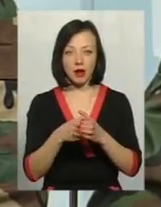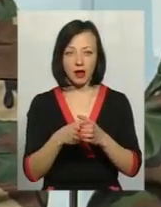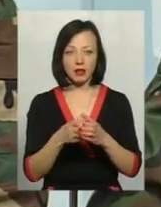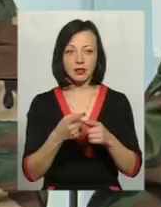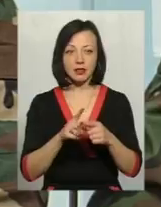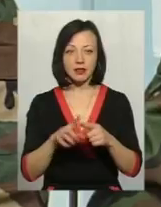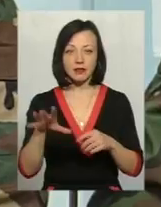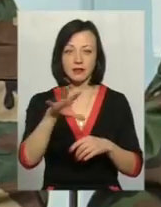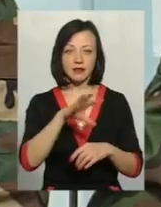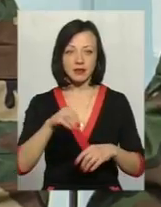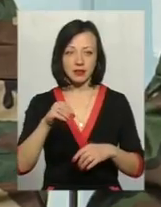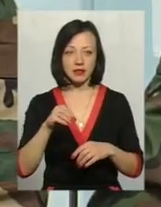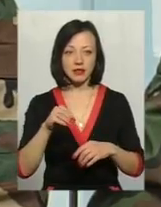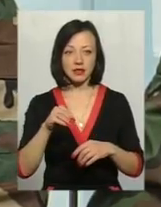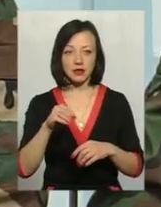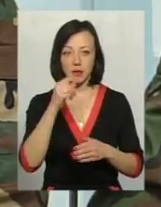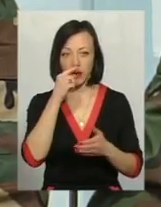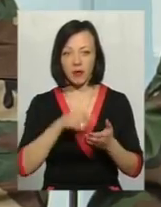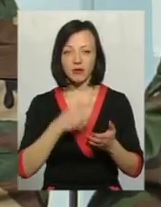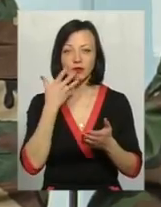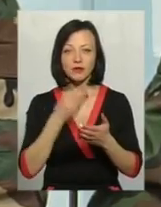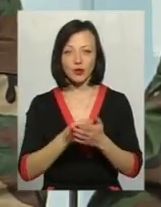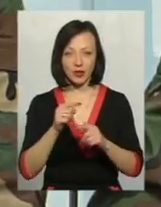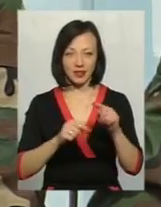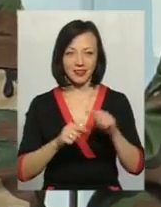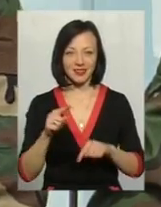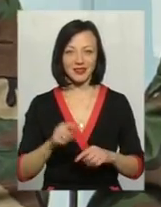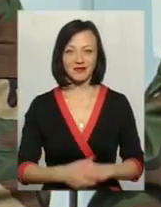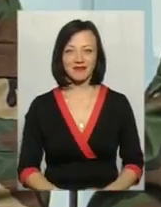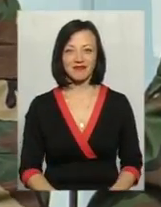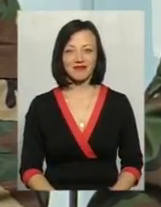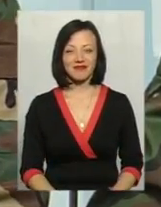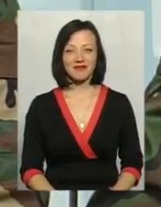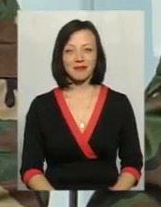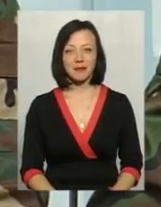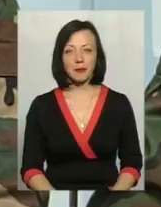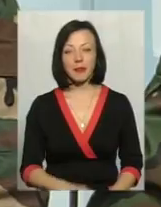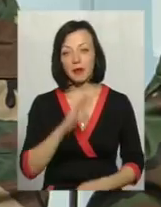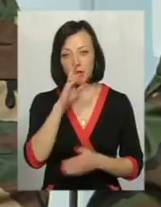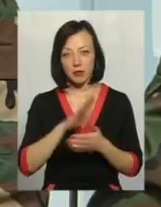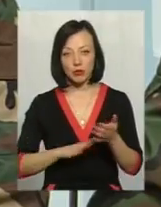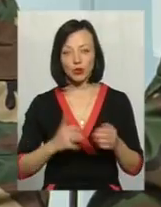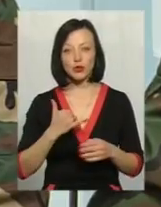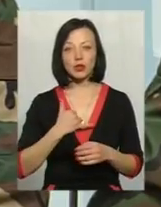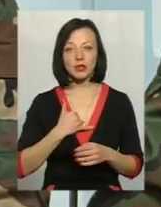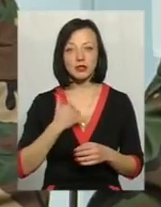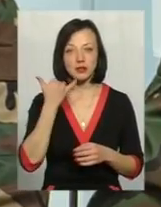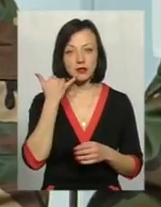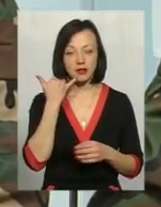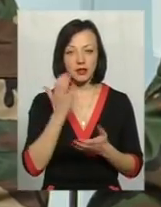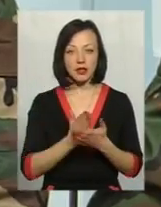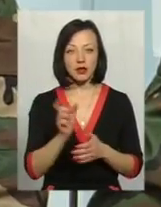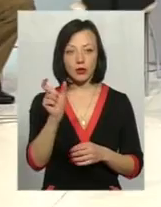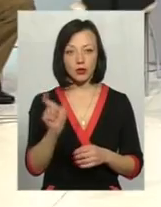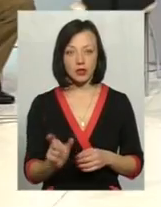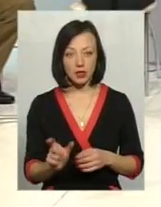воно все було. І виходить, як попав до рідних. Я дуже перепрошую, в нас на зв'язку є